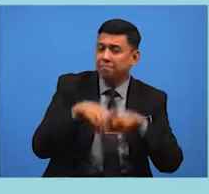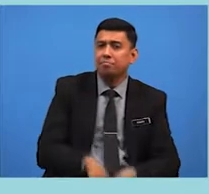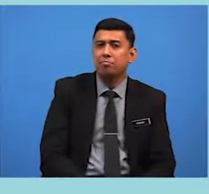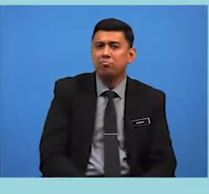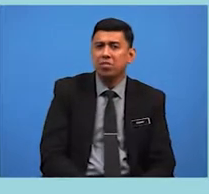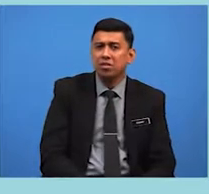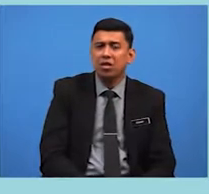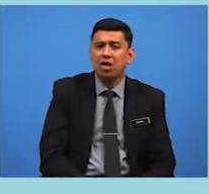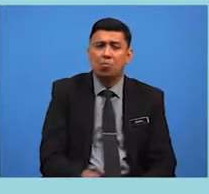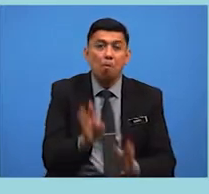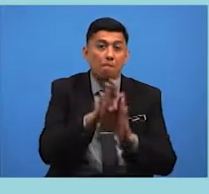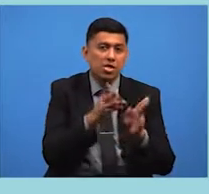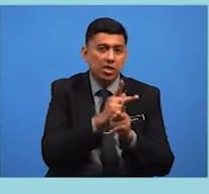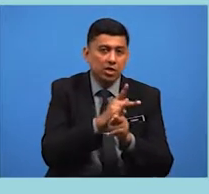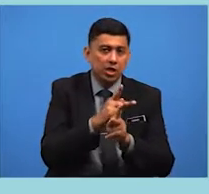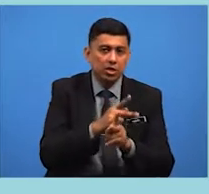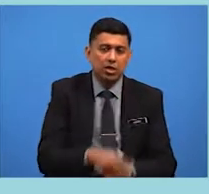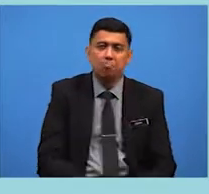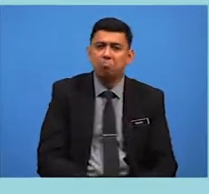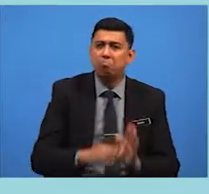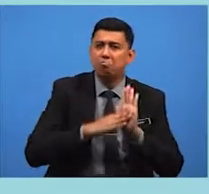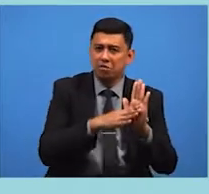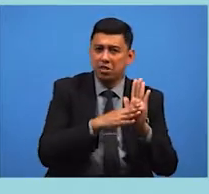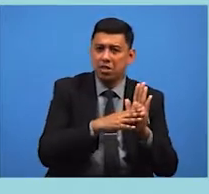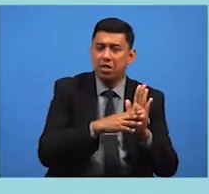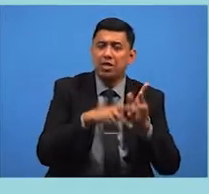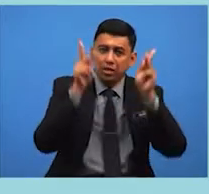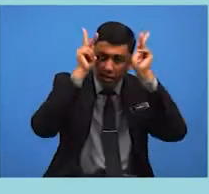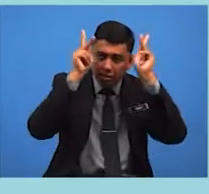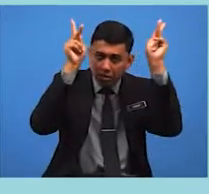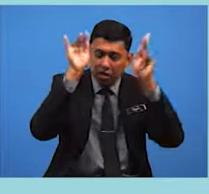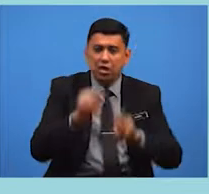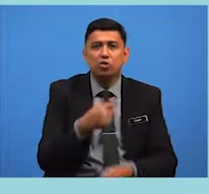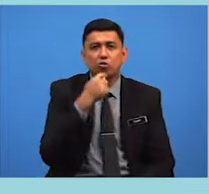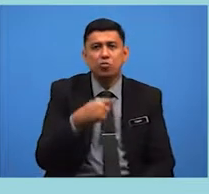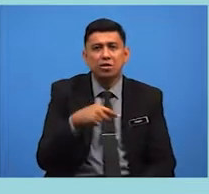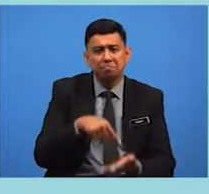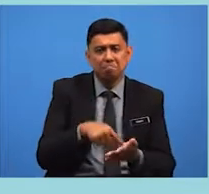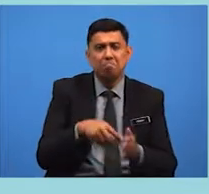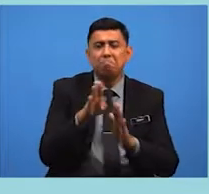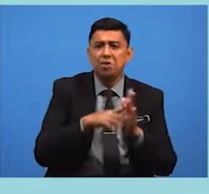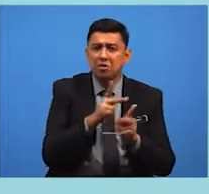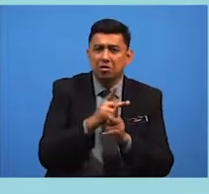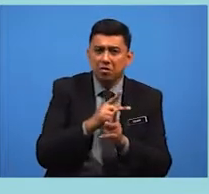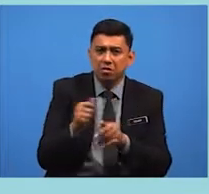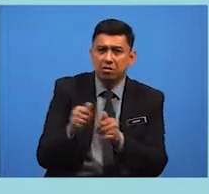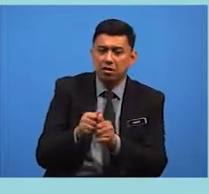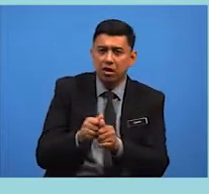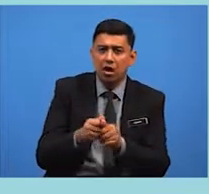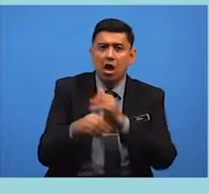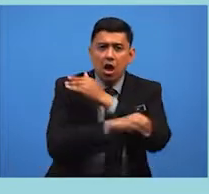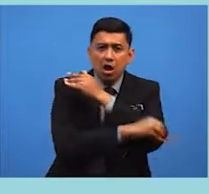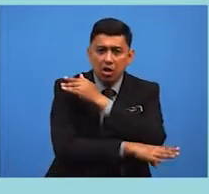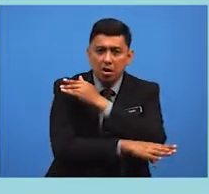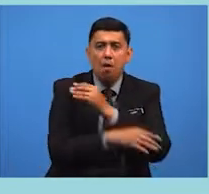dibuktikan apabila kijang yang tua ini berhati-hati dengan akar pokok dan jerat